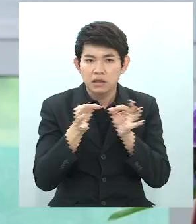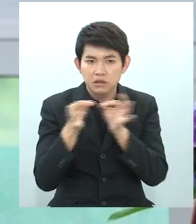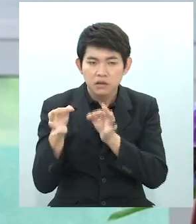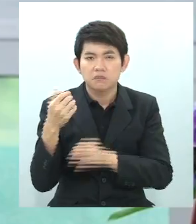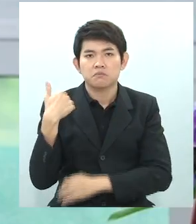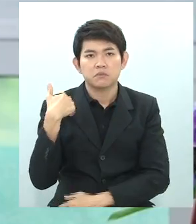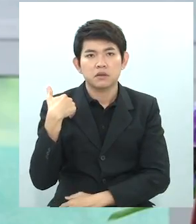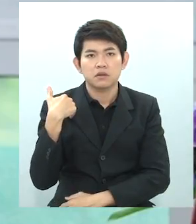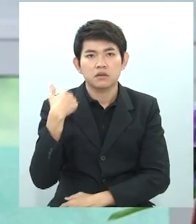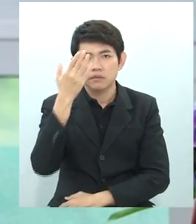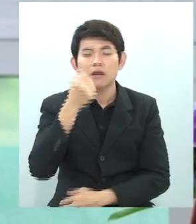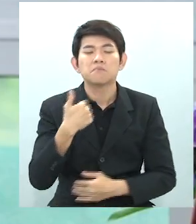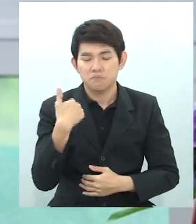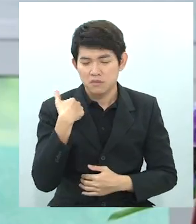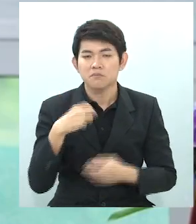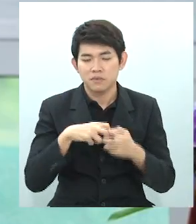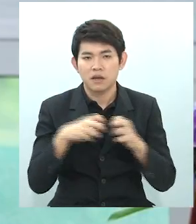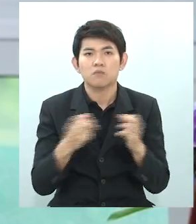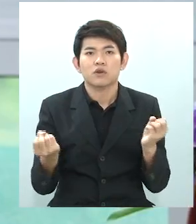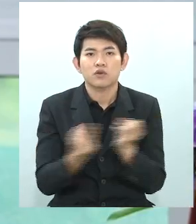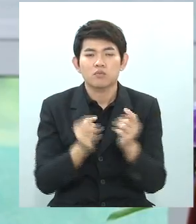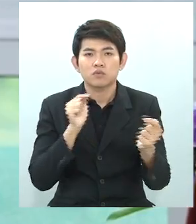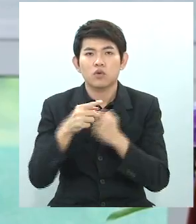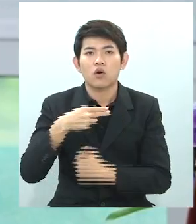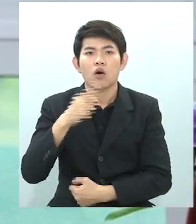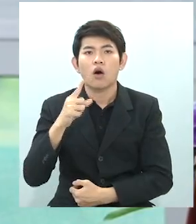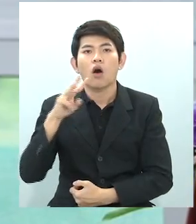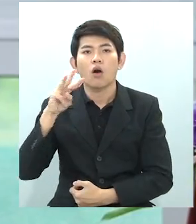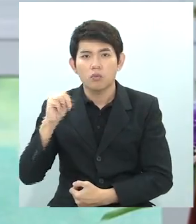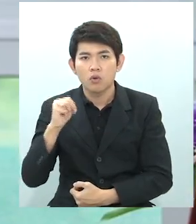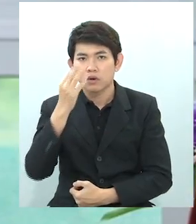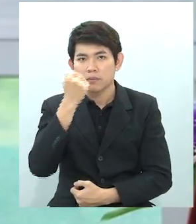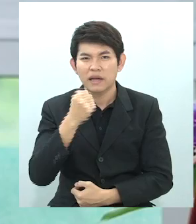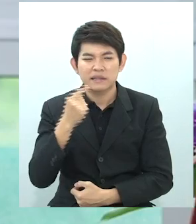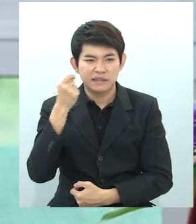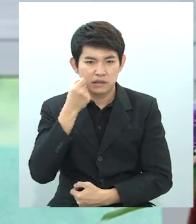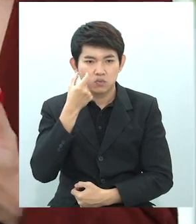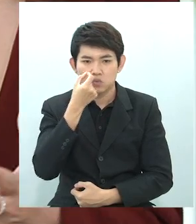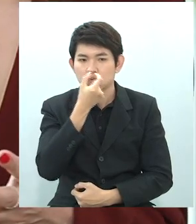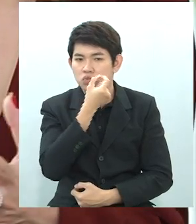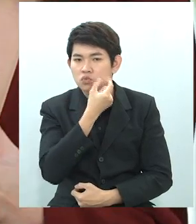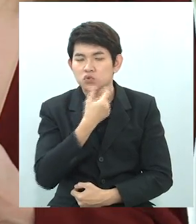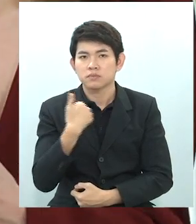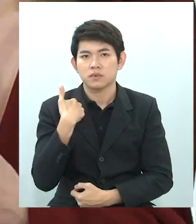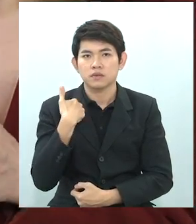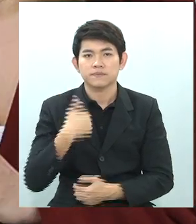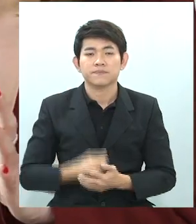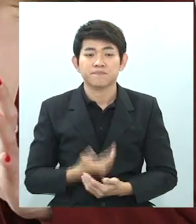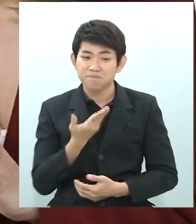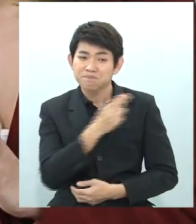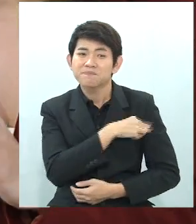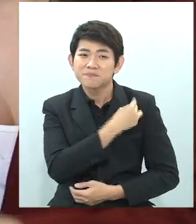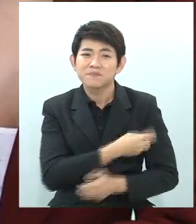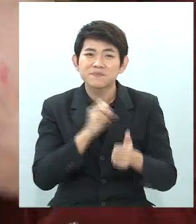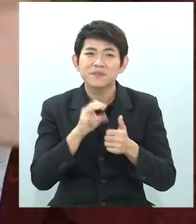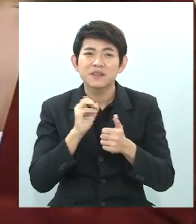เพราะฉะนั้นแน่นอนจะเห็นว่ามันมีผลกับฮอร์โมนในร่างกายเราได้นะคะเพราะฉะนั้นก็ทำให้มีสิวได ้ทีนี้คุณหมอพูดถึงเรื่องของฮอร์โม